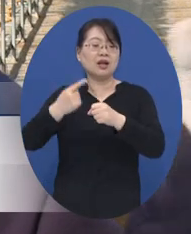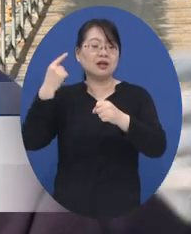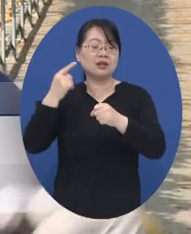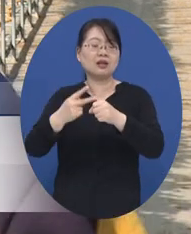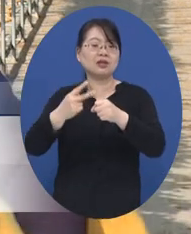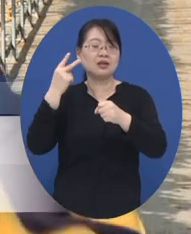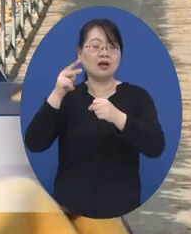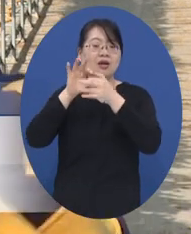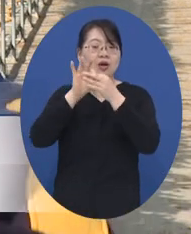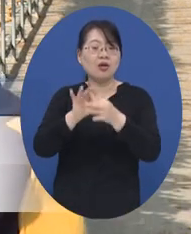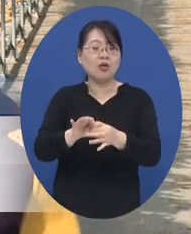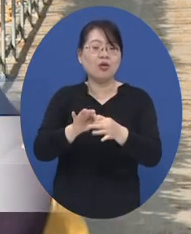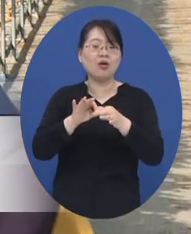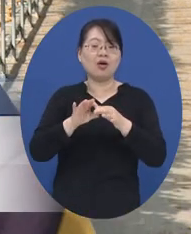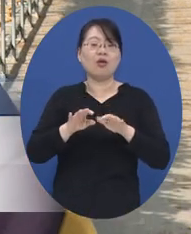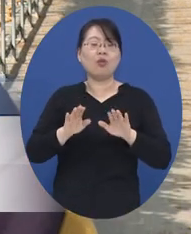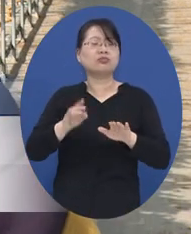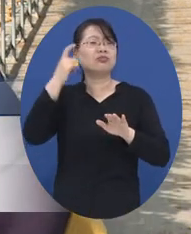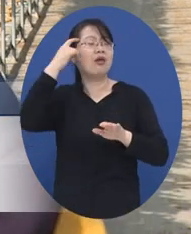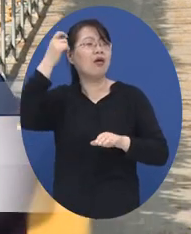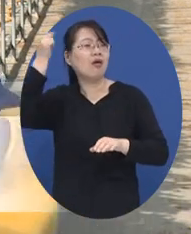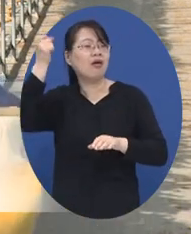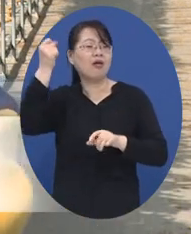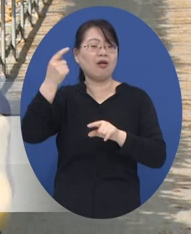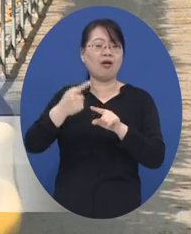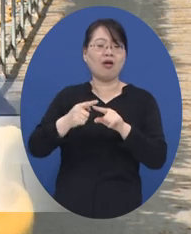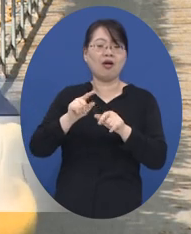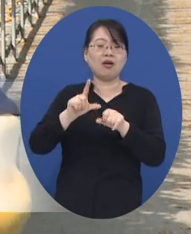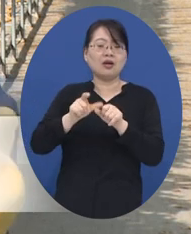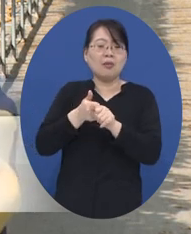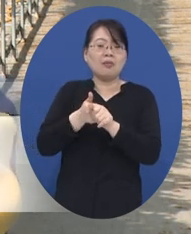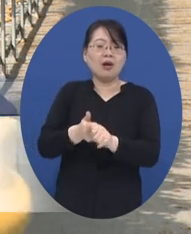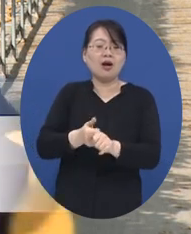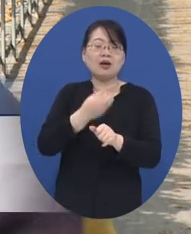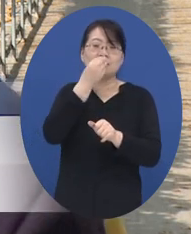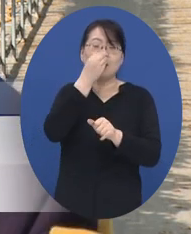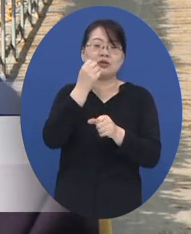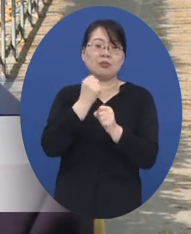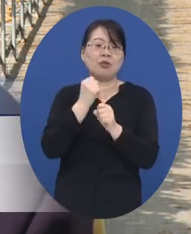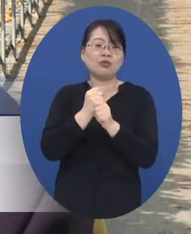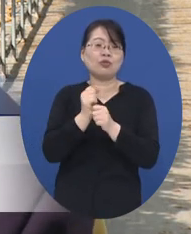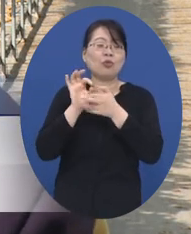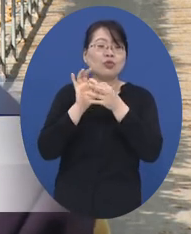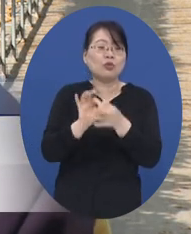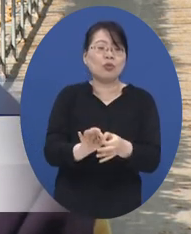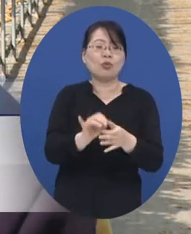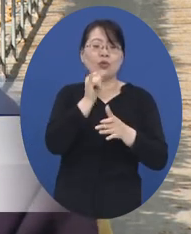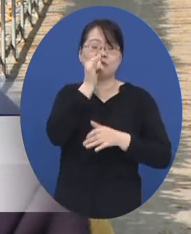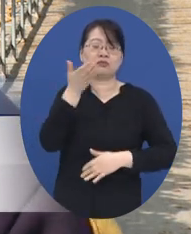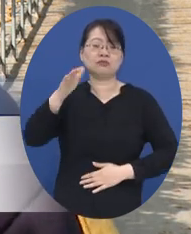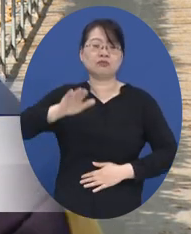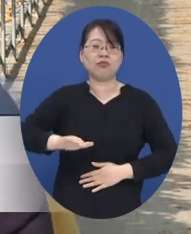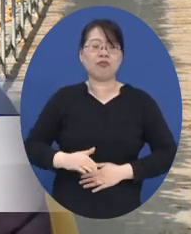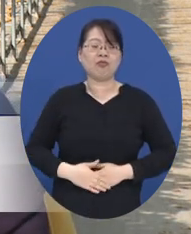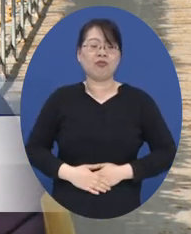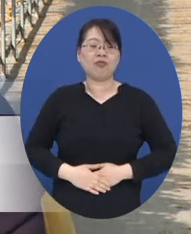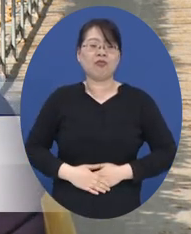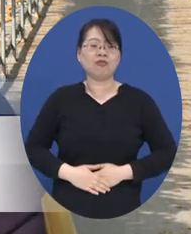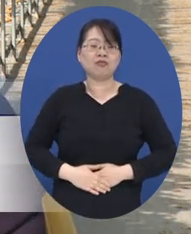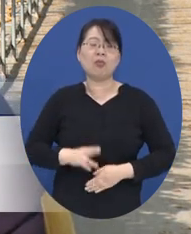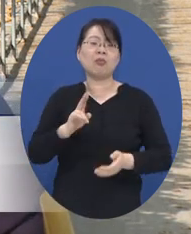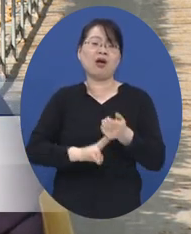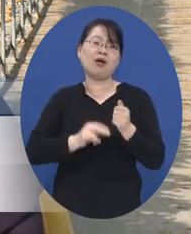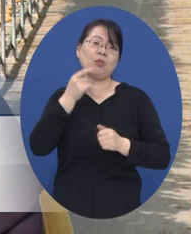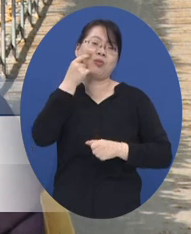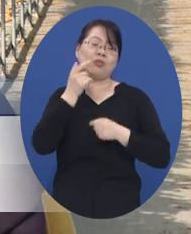개발해 오던 것은 올해 예상 하다가 거기에 맞춰서 딸기 재배를 쭉 해왔는데 어 그게 안